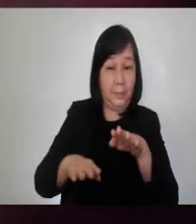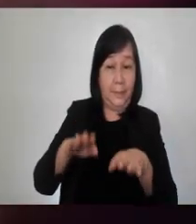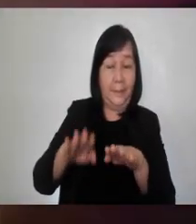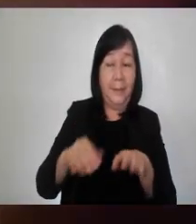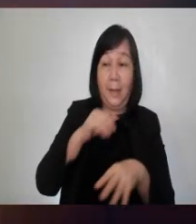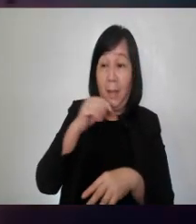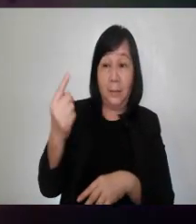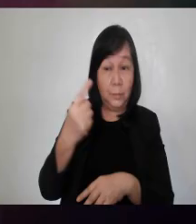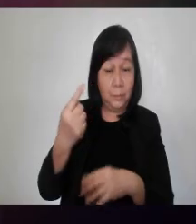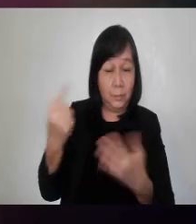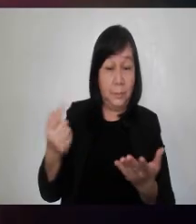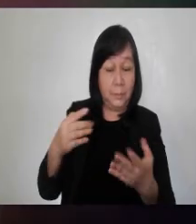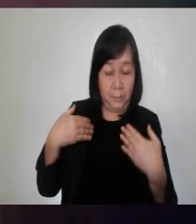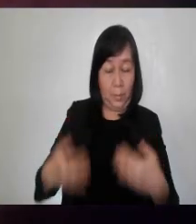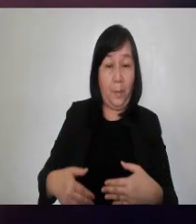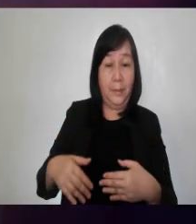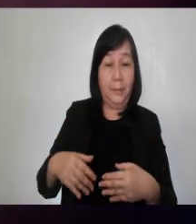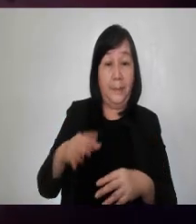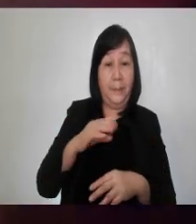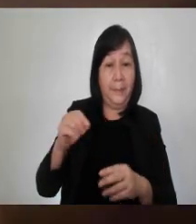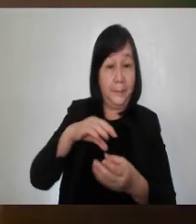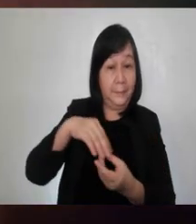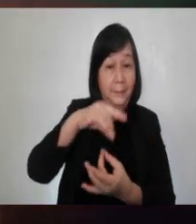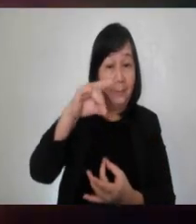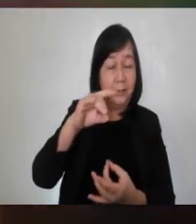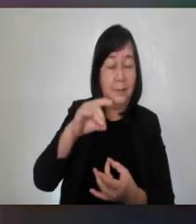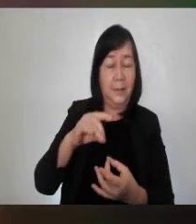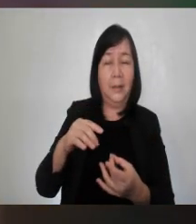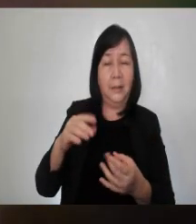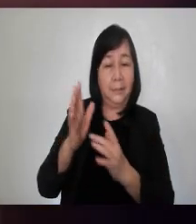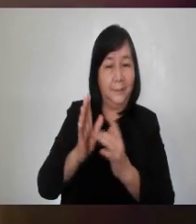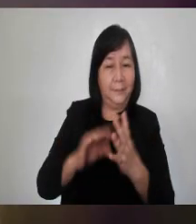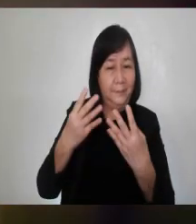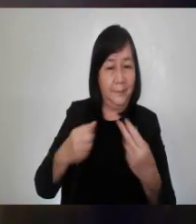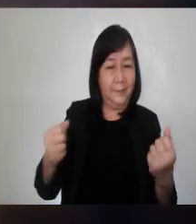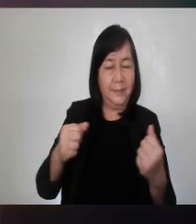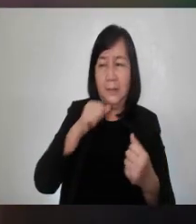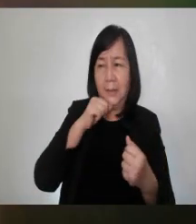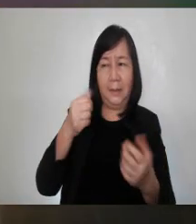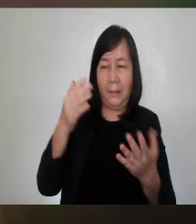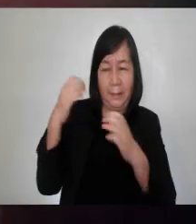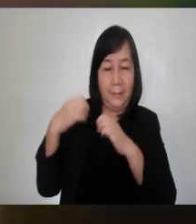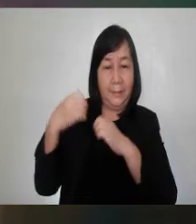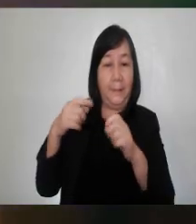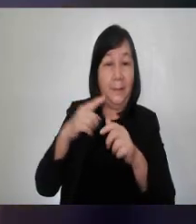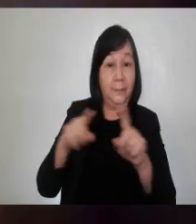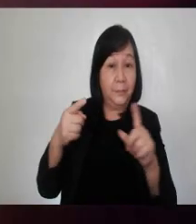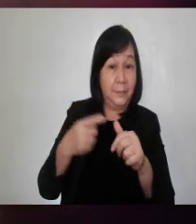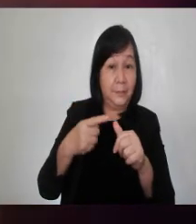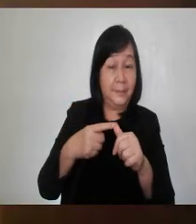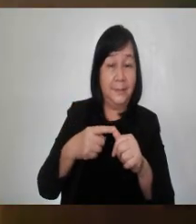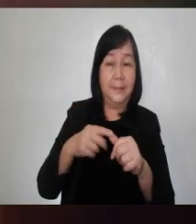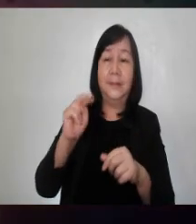sa katawan, kung hindi sa espiritu. Nagpapagaling si Jesus sa paraang hindi natin palaging inaasahan. Ngunit una,